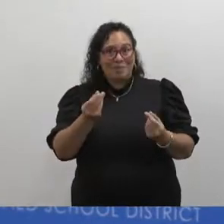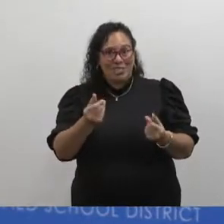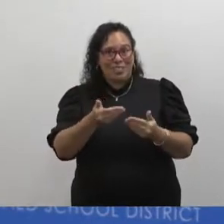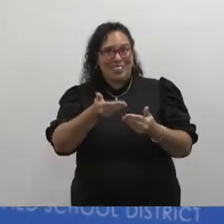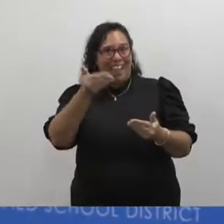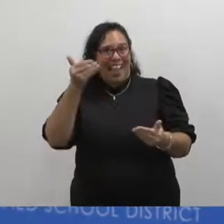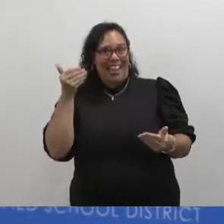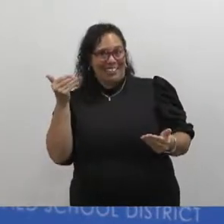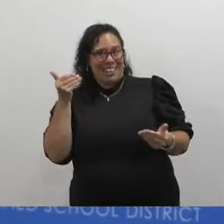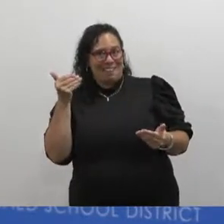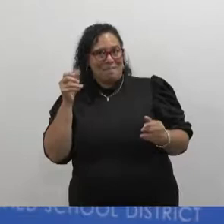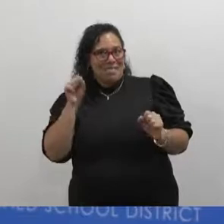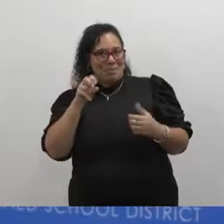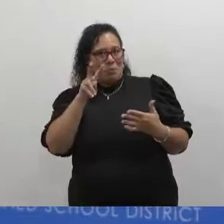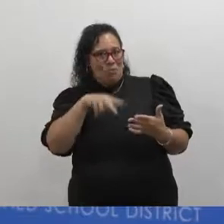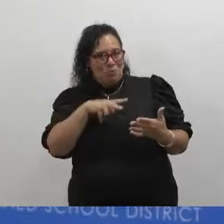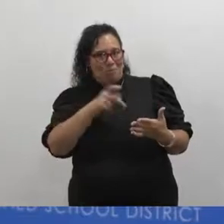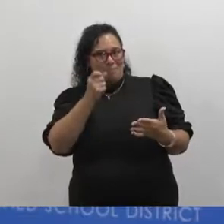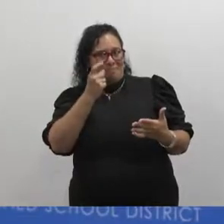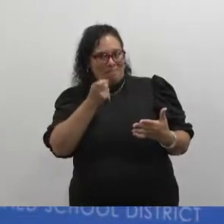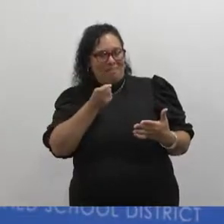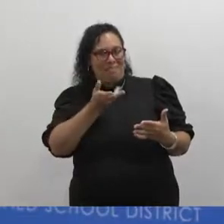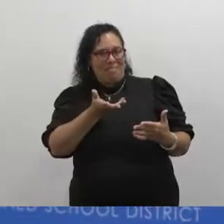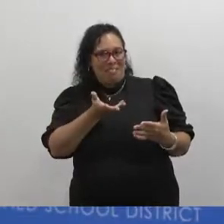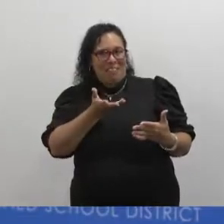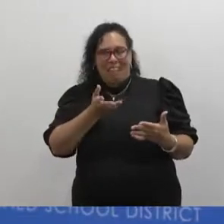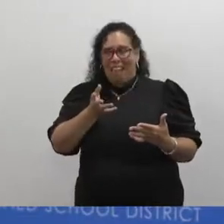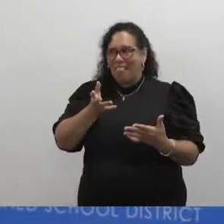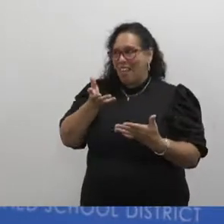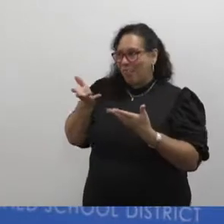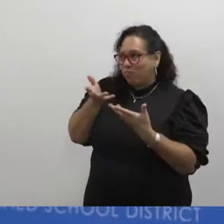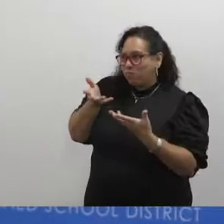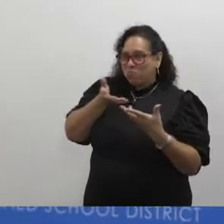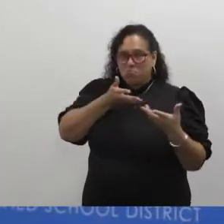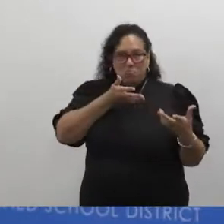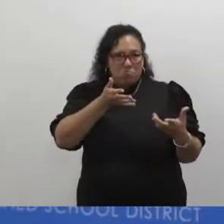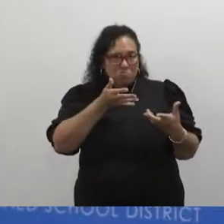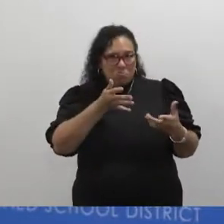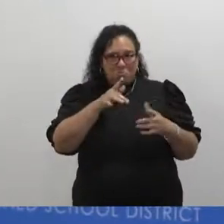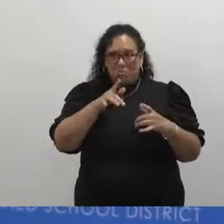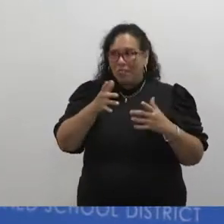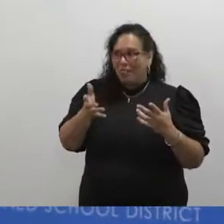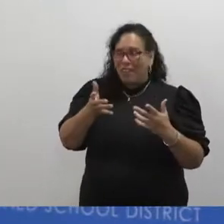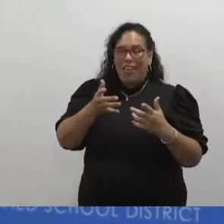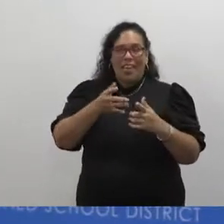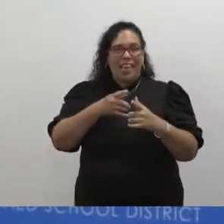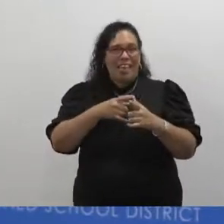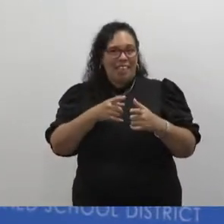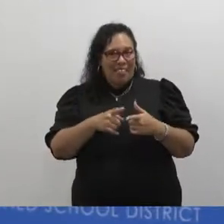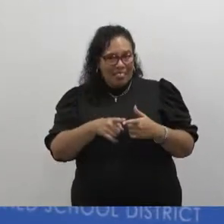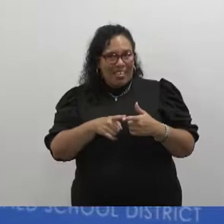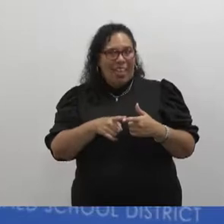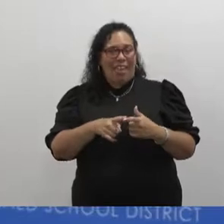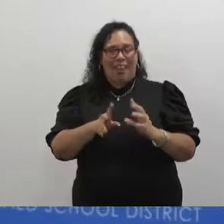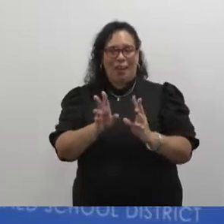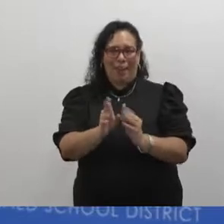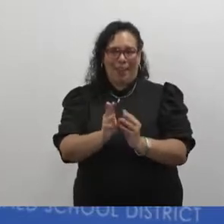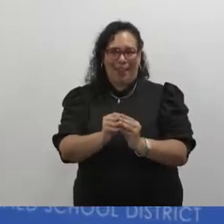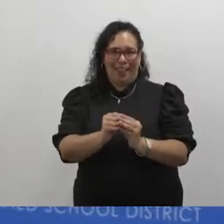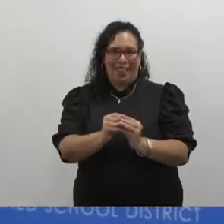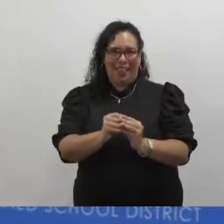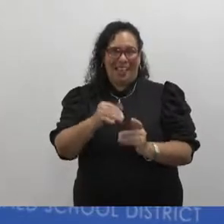nên dương thời miền xong bạc môn, làm bây dương bạc rục nên môn. Dương ta rô còn lại nà môi lõ, dương để thà dương, để